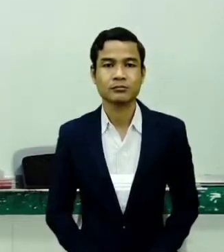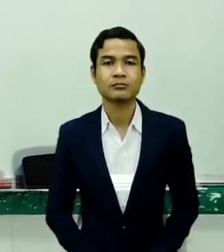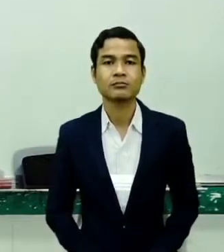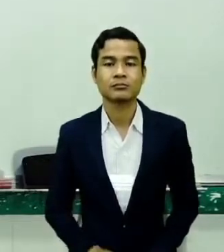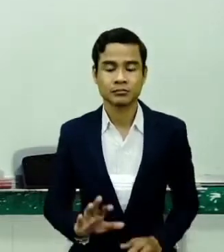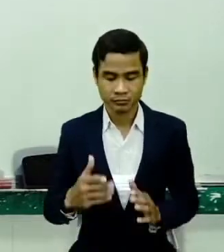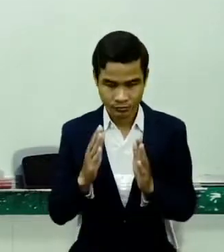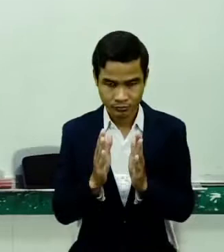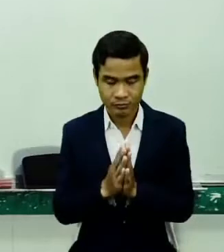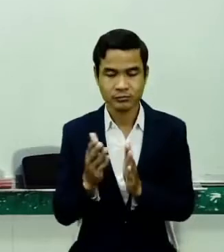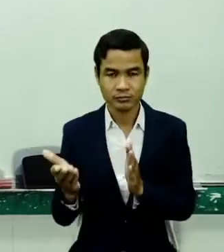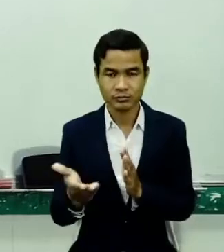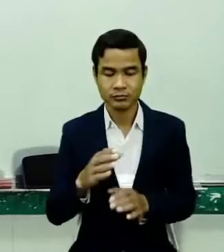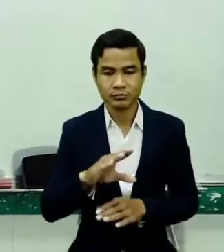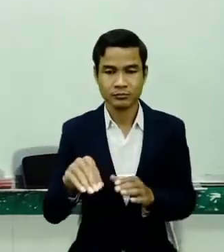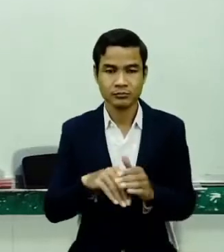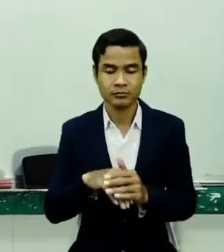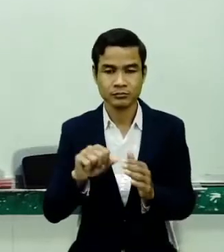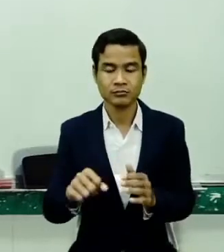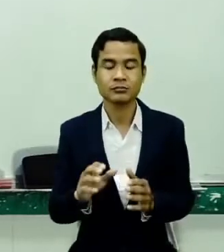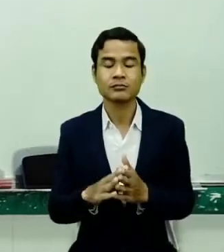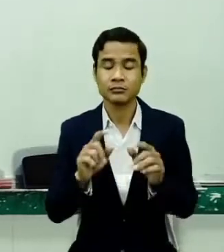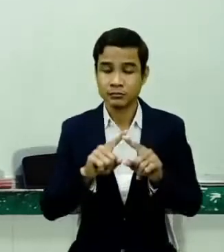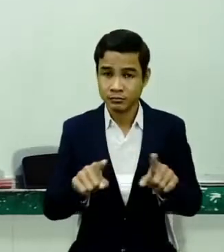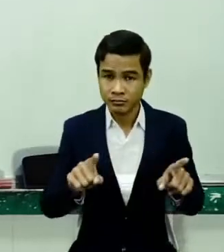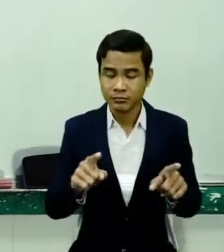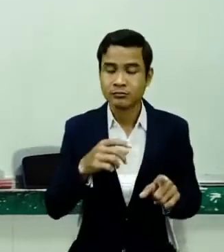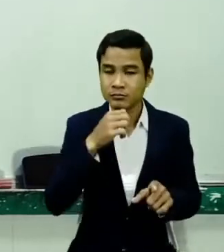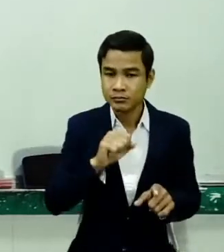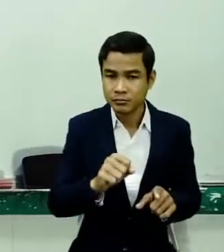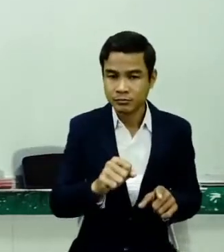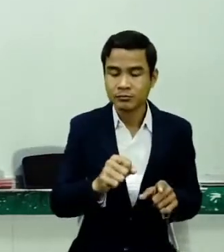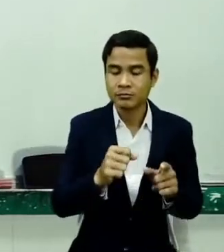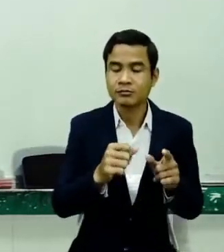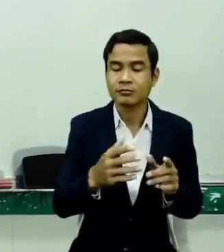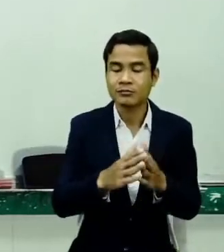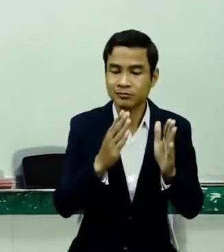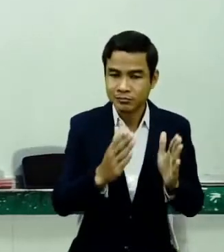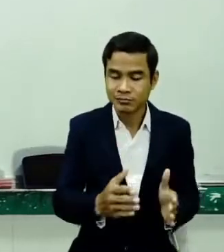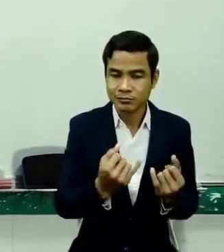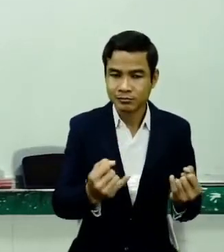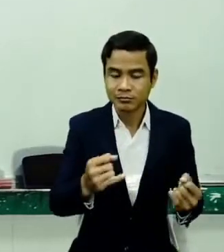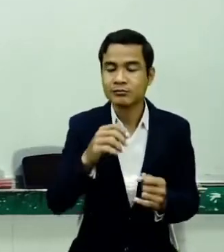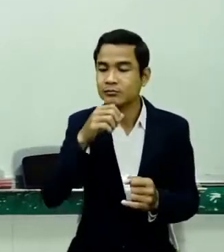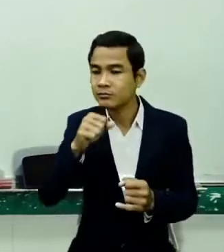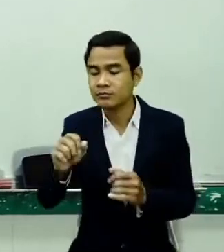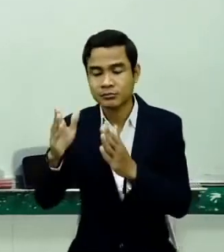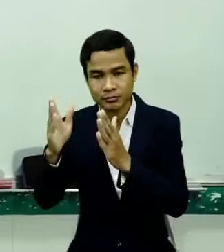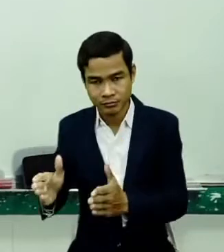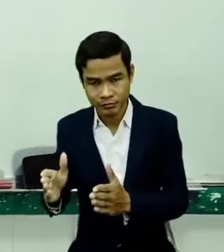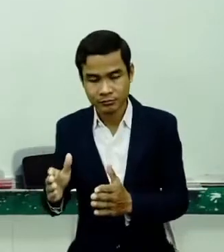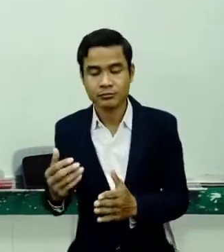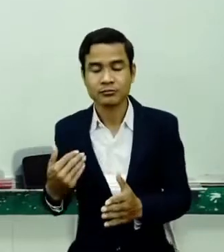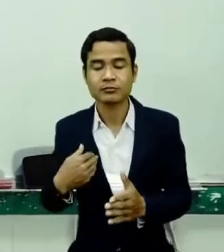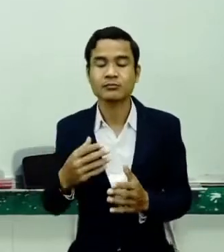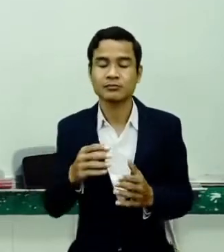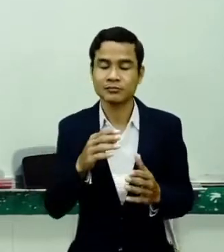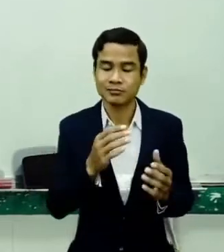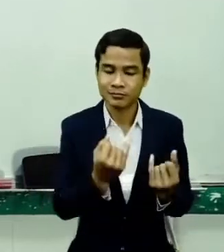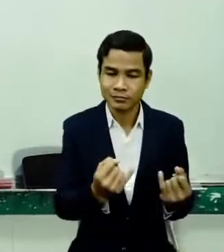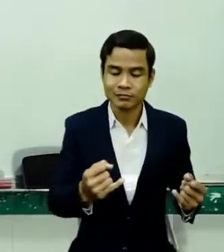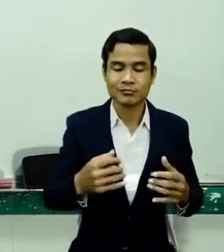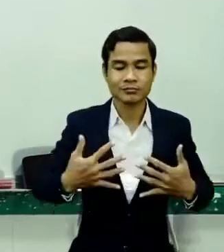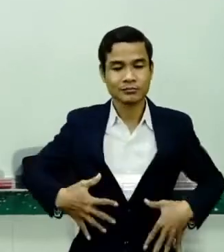ចាអរគុណកូនកូនទាំងអស់គ្នាភាពខុសគ្នារបស់មនុស្សចាស់ជាកុមារគឺចូលចិត្ត